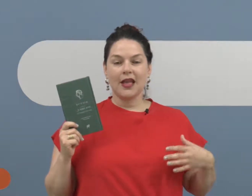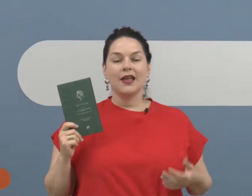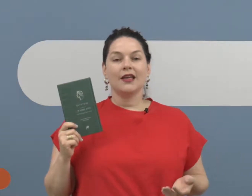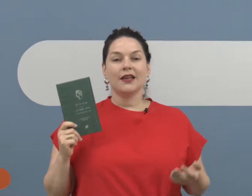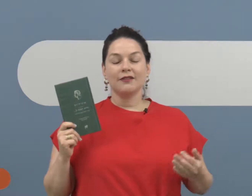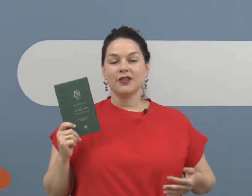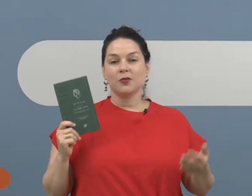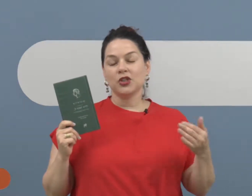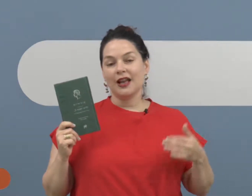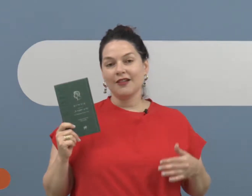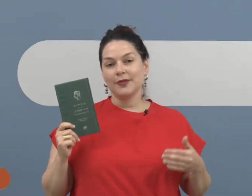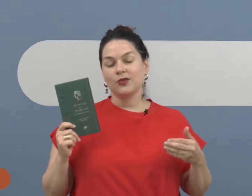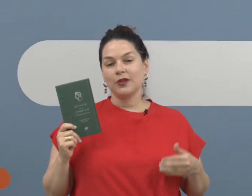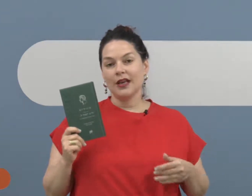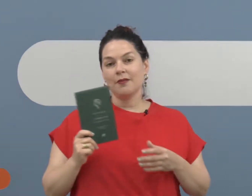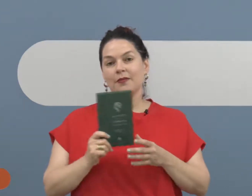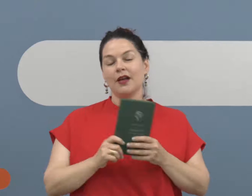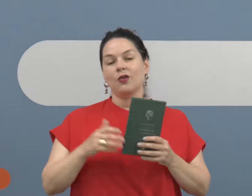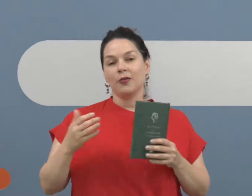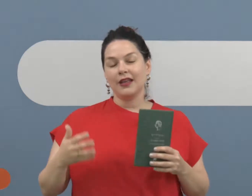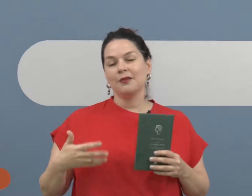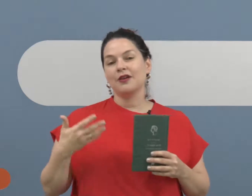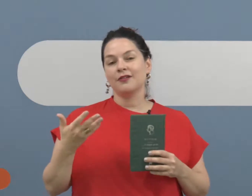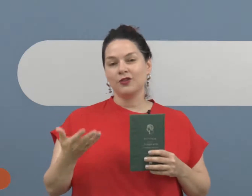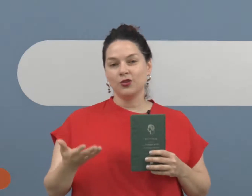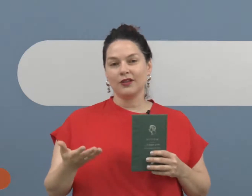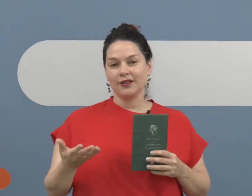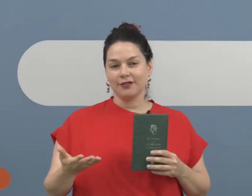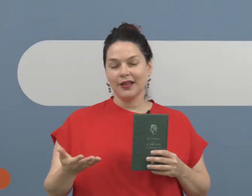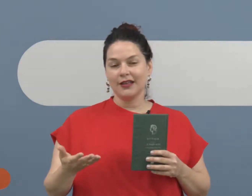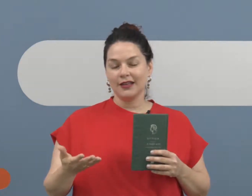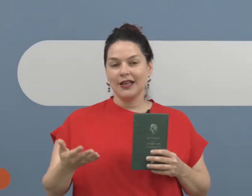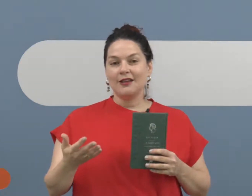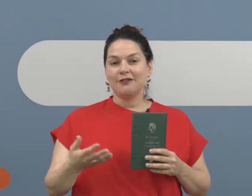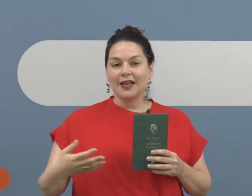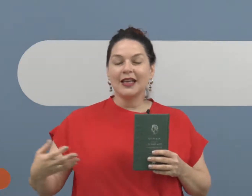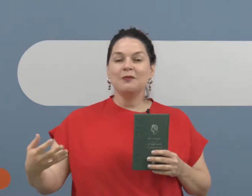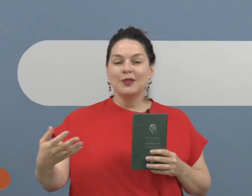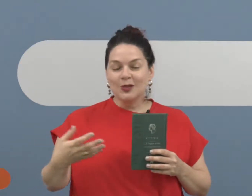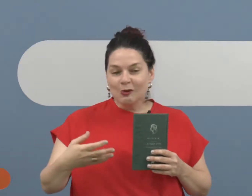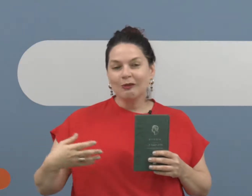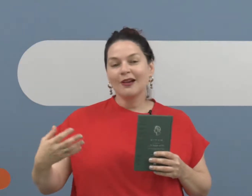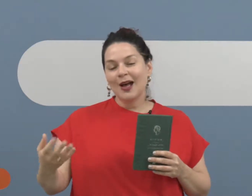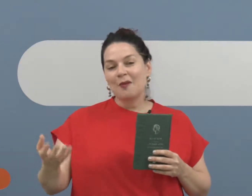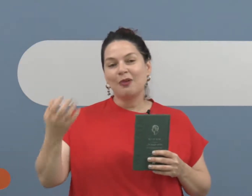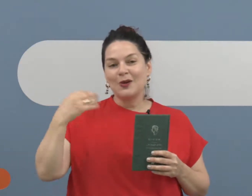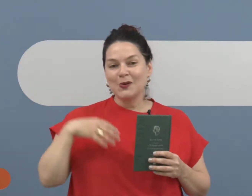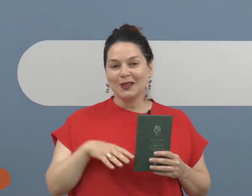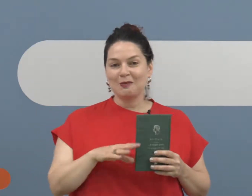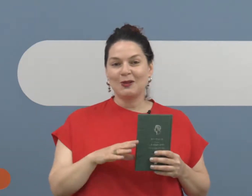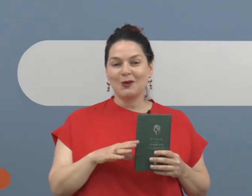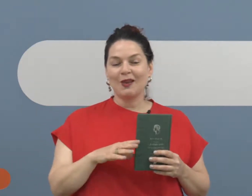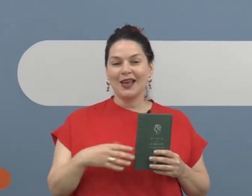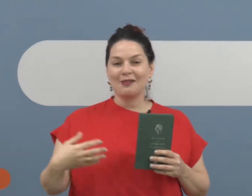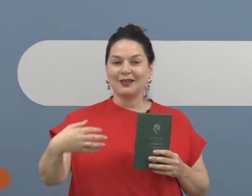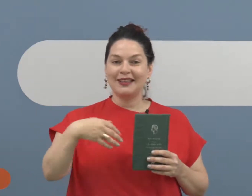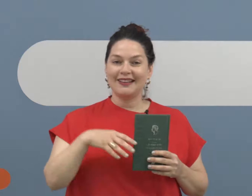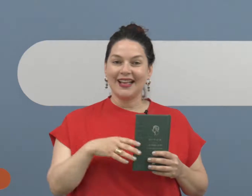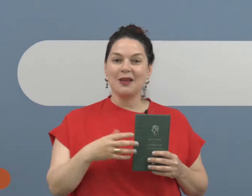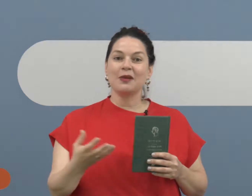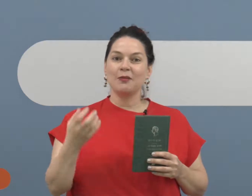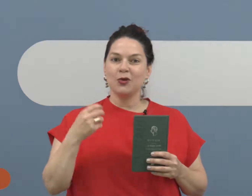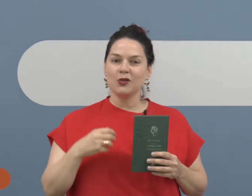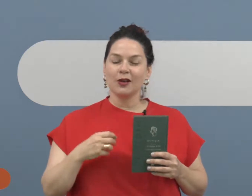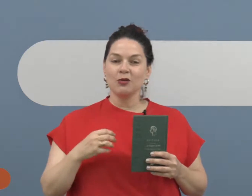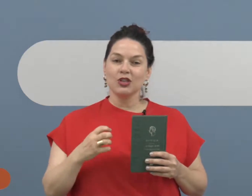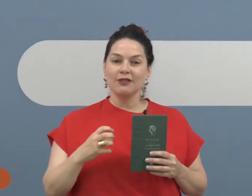הרומאי, כיוון שבשלב מסוים הרומאים כבשו את יוון, ואימצו, ככה בלעו את המיתולוגיה